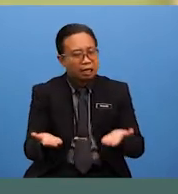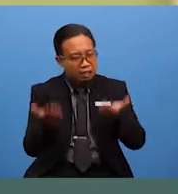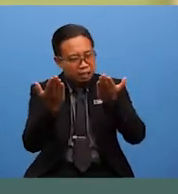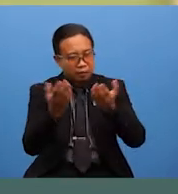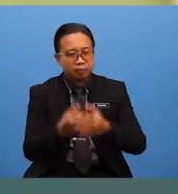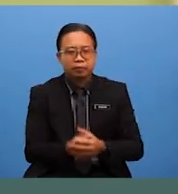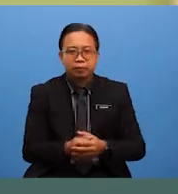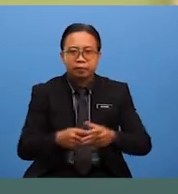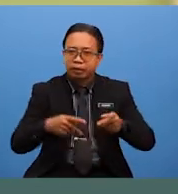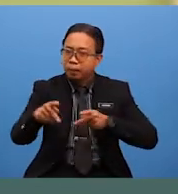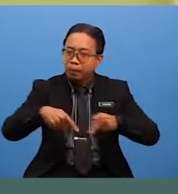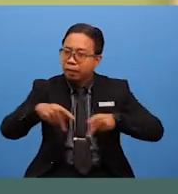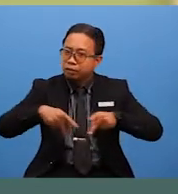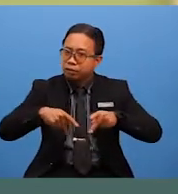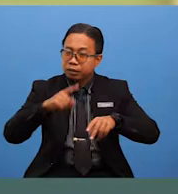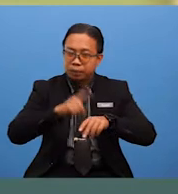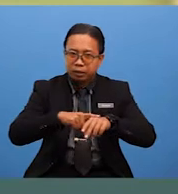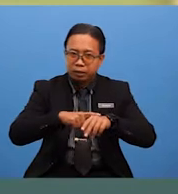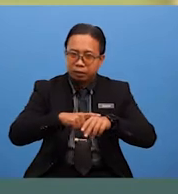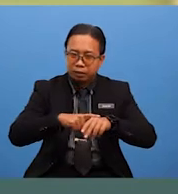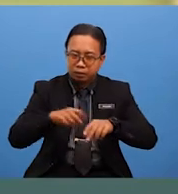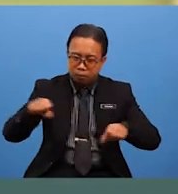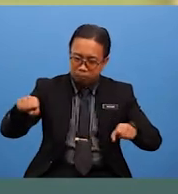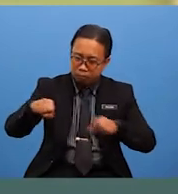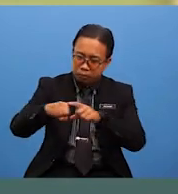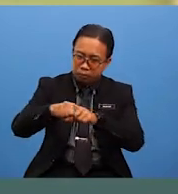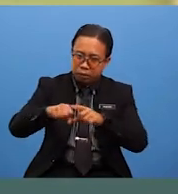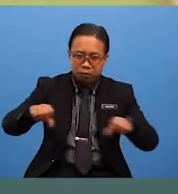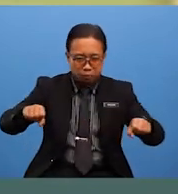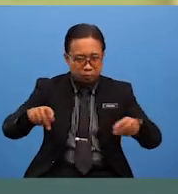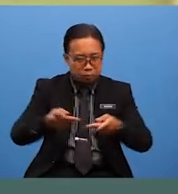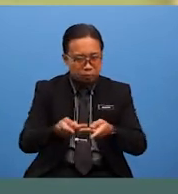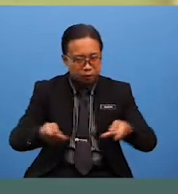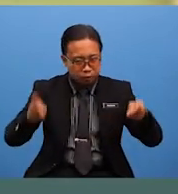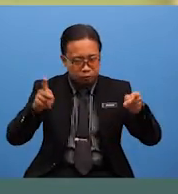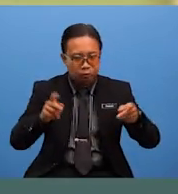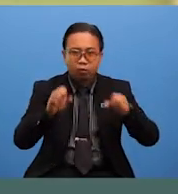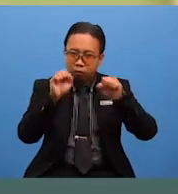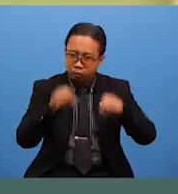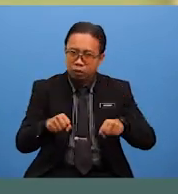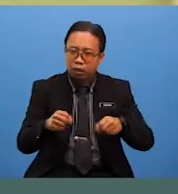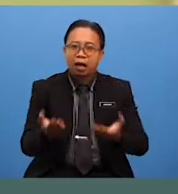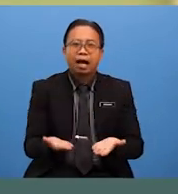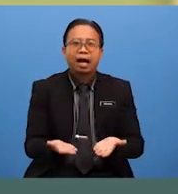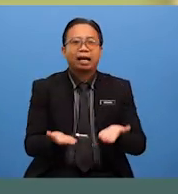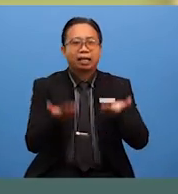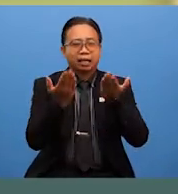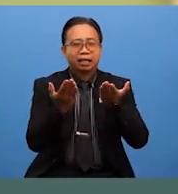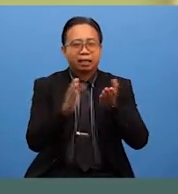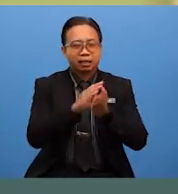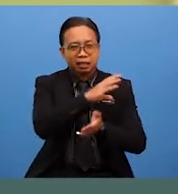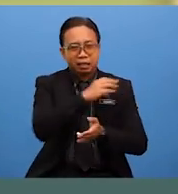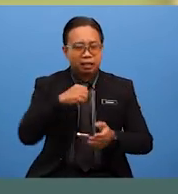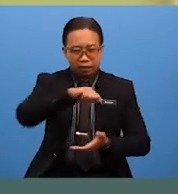plastik pada pemegang periuk dan sendok ini membolehkan kita mengangkat dan